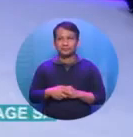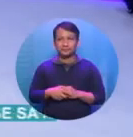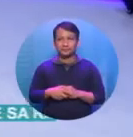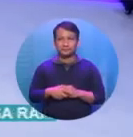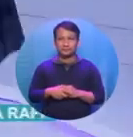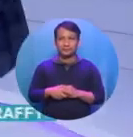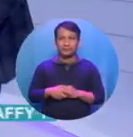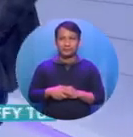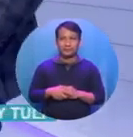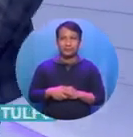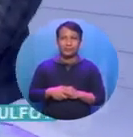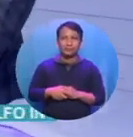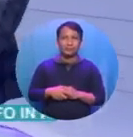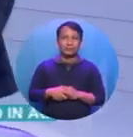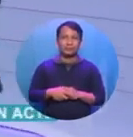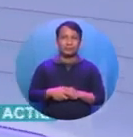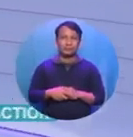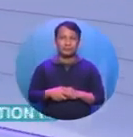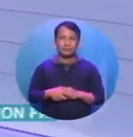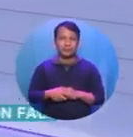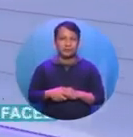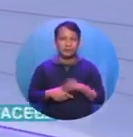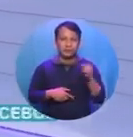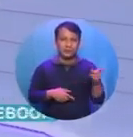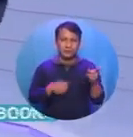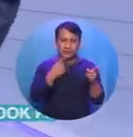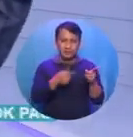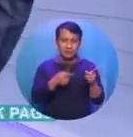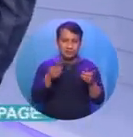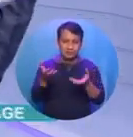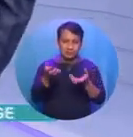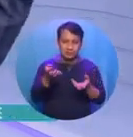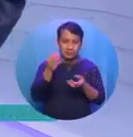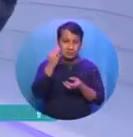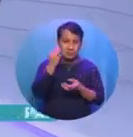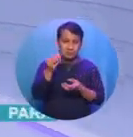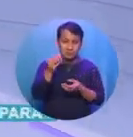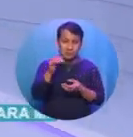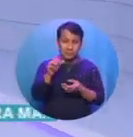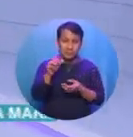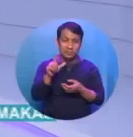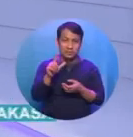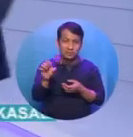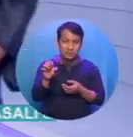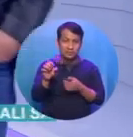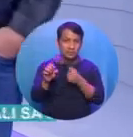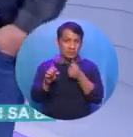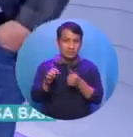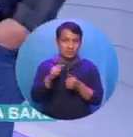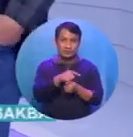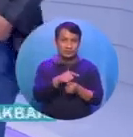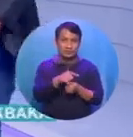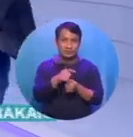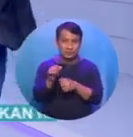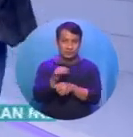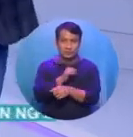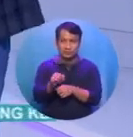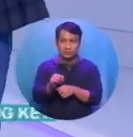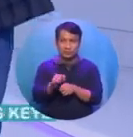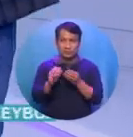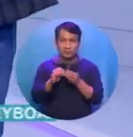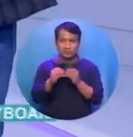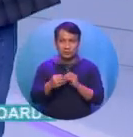niyo yan. Dito kayo bibigoyin. Gusto ko si Ma'am Maylin masigla. Pag hindi masigla si Ma'am Maylin, bibilangan ko ng